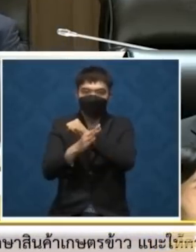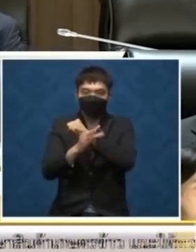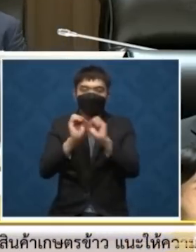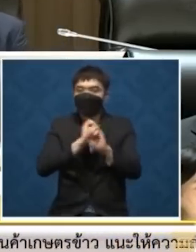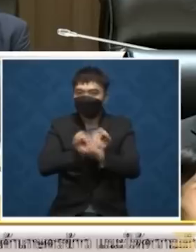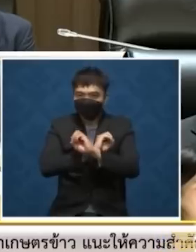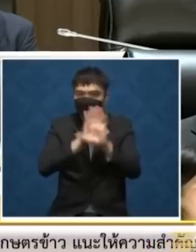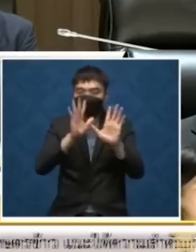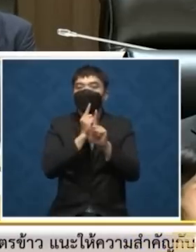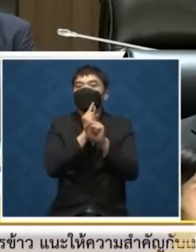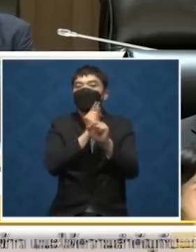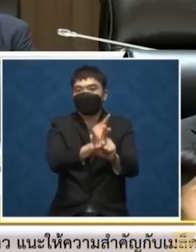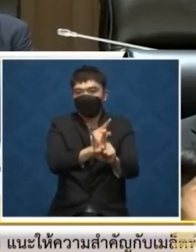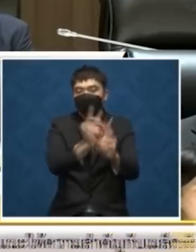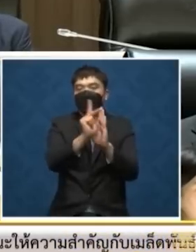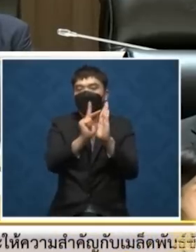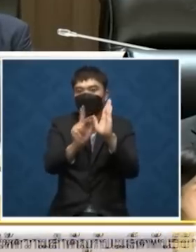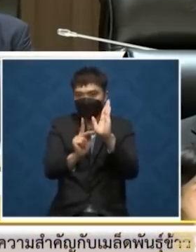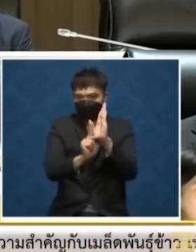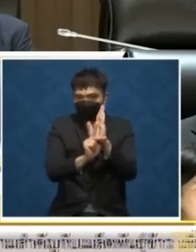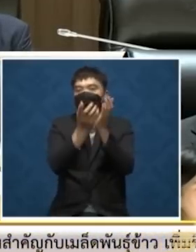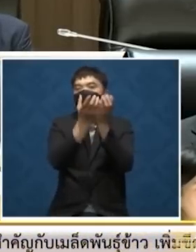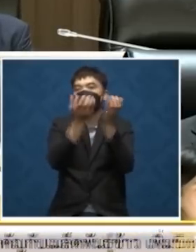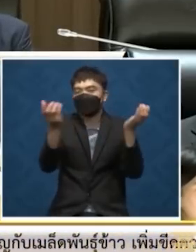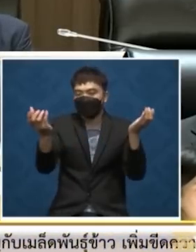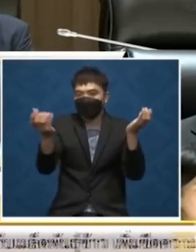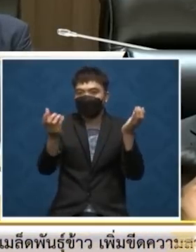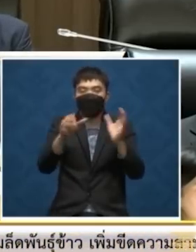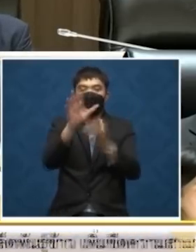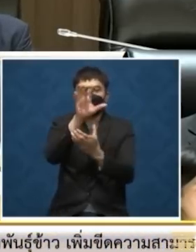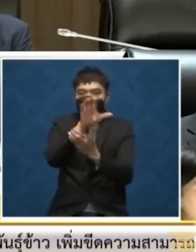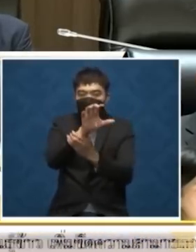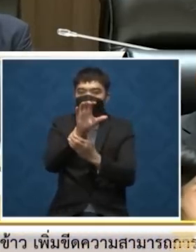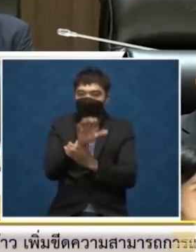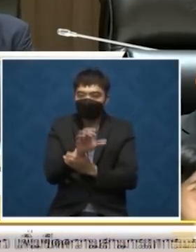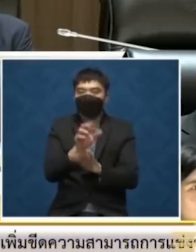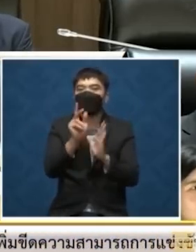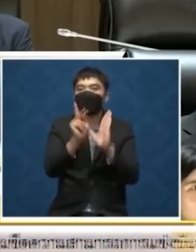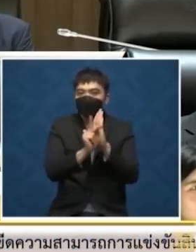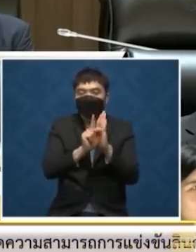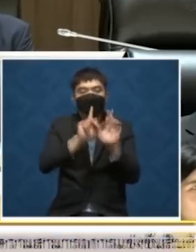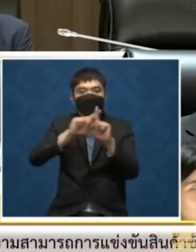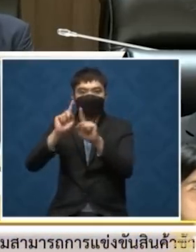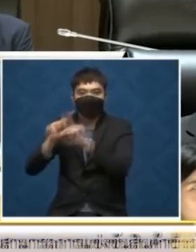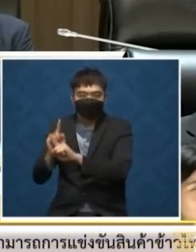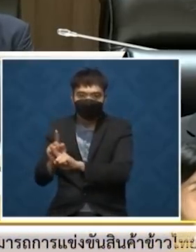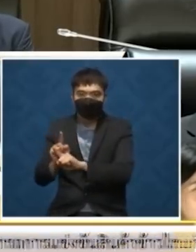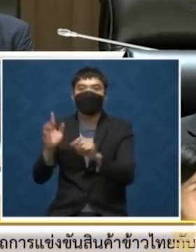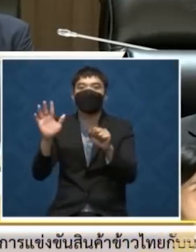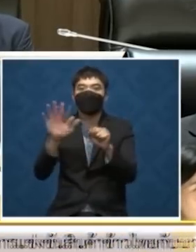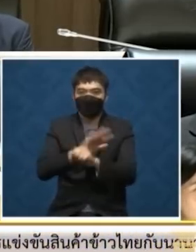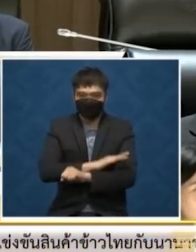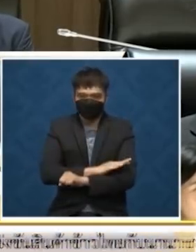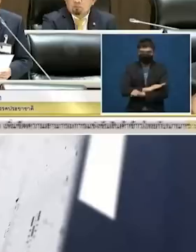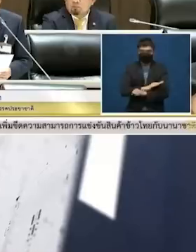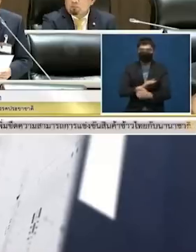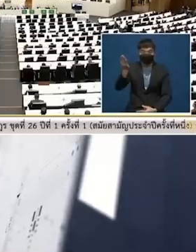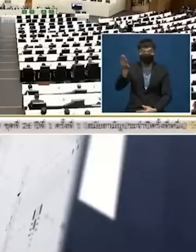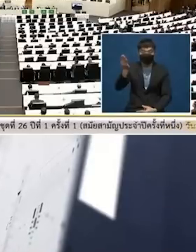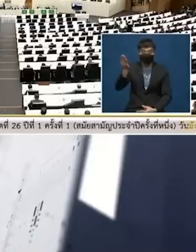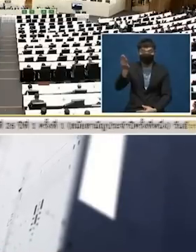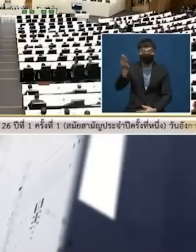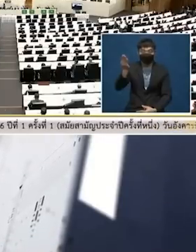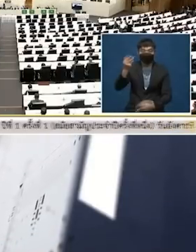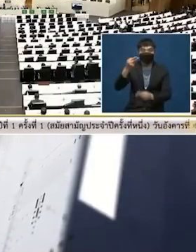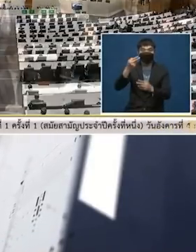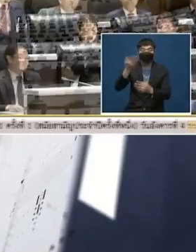ตามรัฐธรรมนูญกฎหมายและข้อบังคับของสภาทุกประการครับก็ถือ